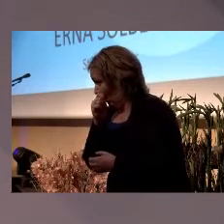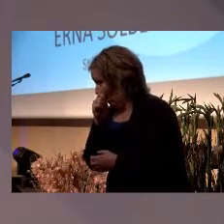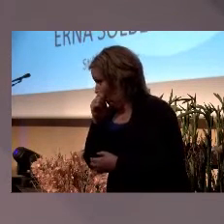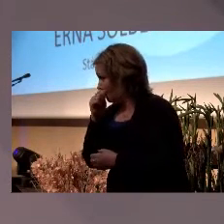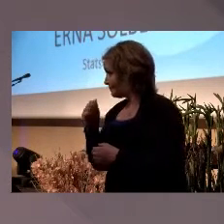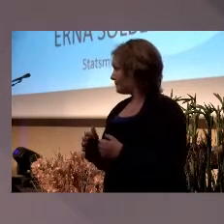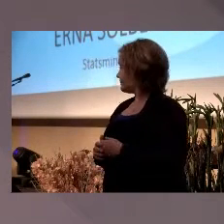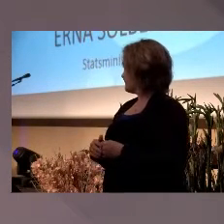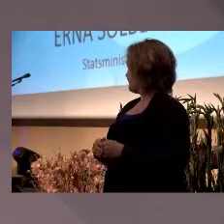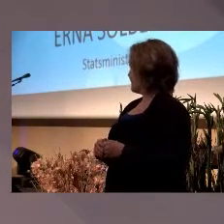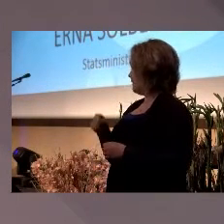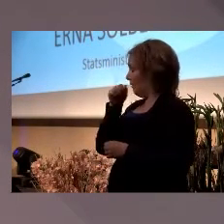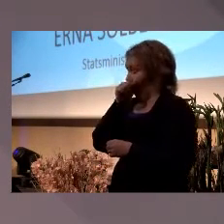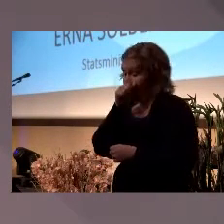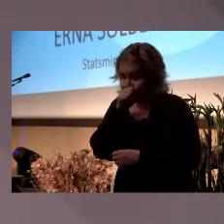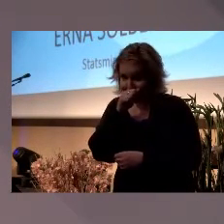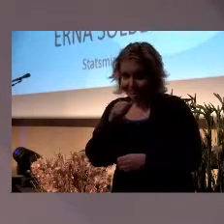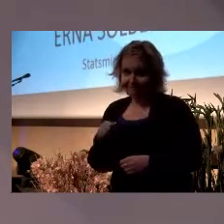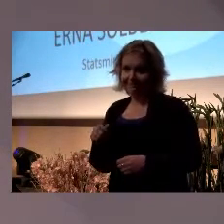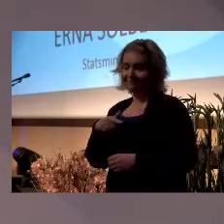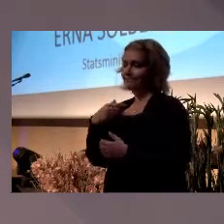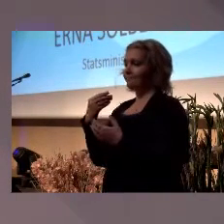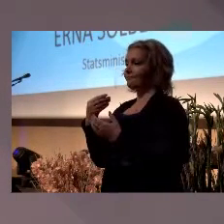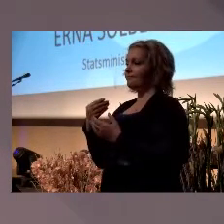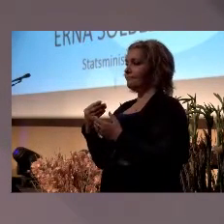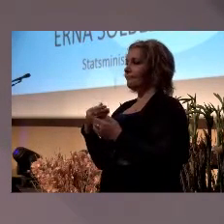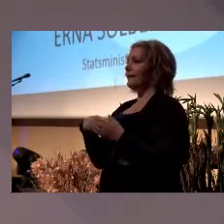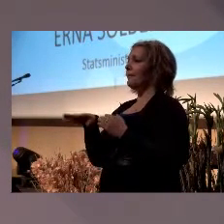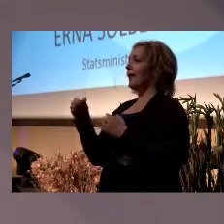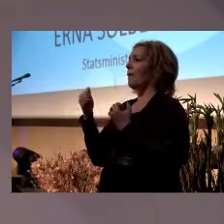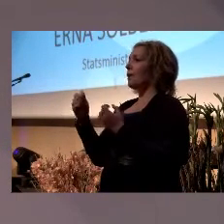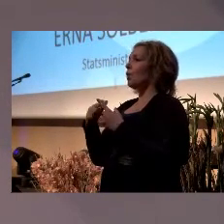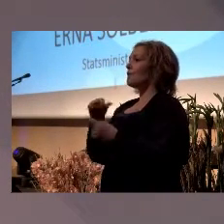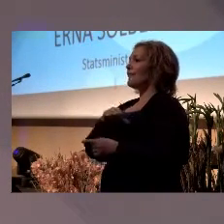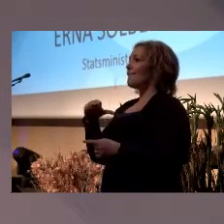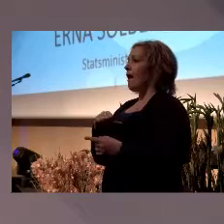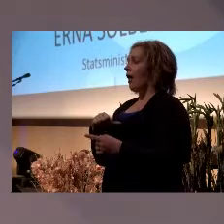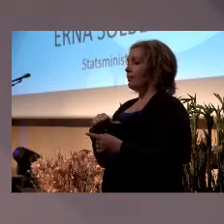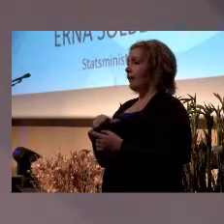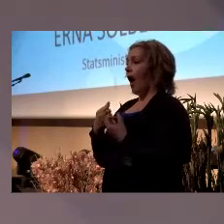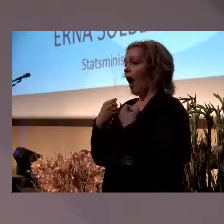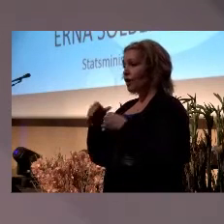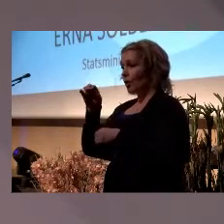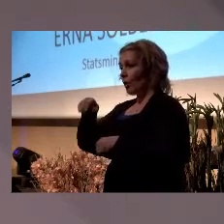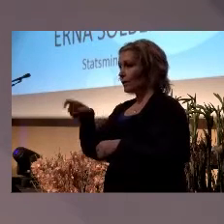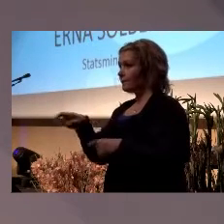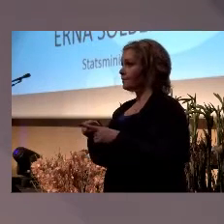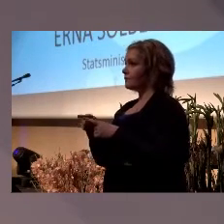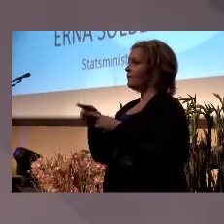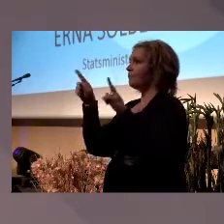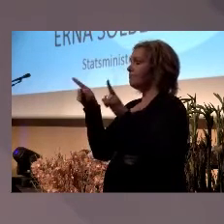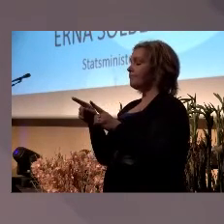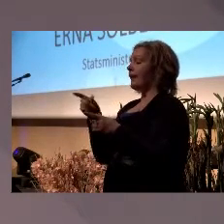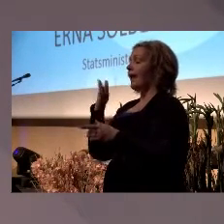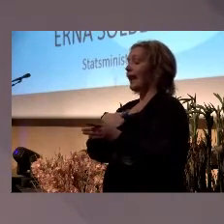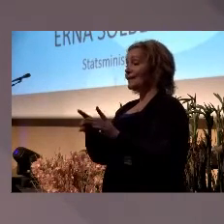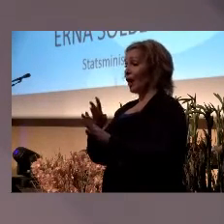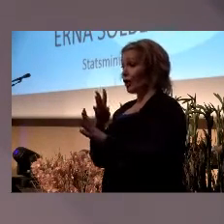fremtidens pasienter. Og vi skal kjøpe mer ledig kapasitet hos private og ideelle aktører for å få ned